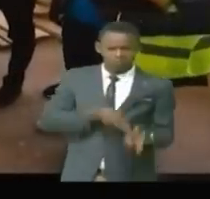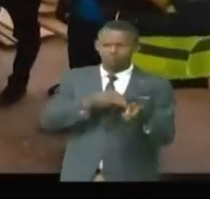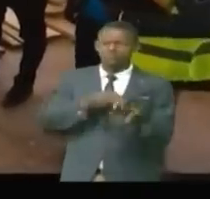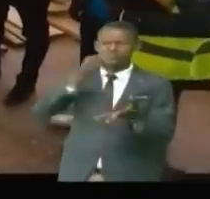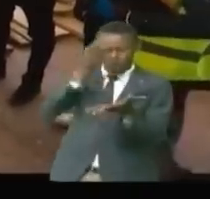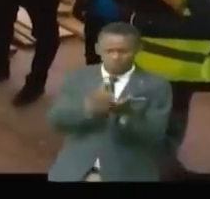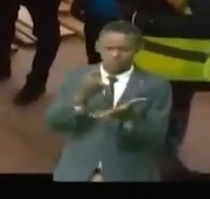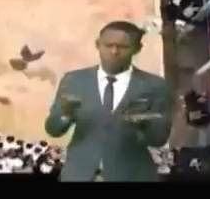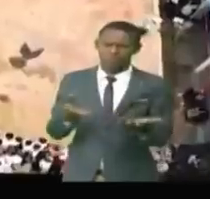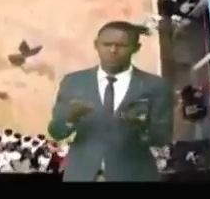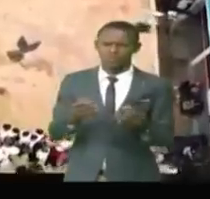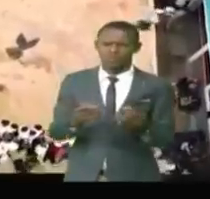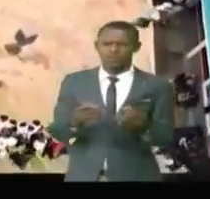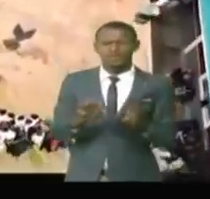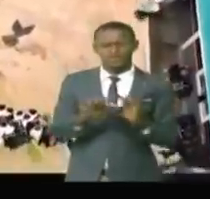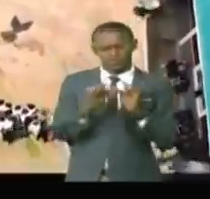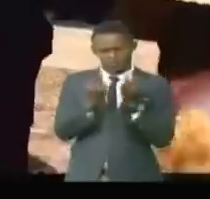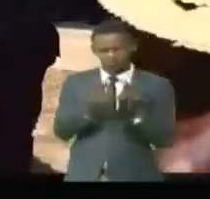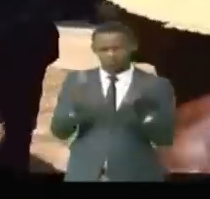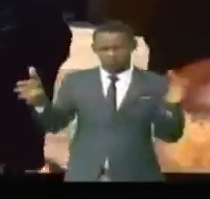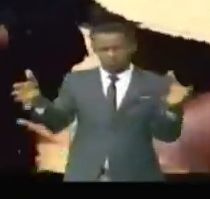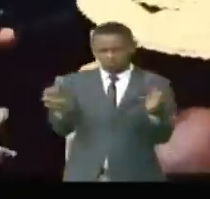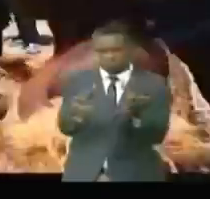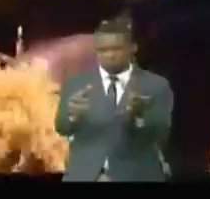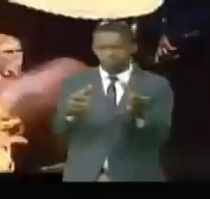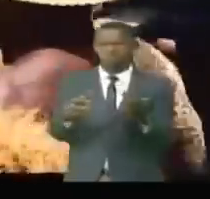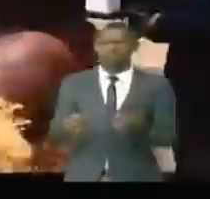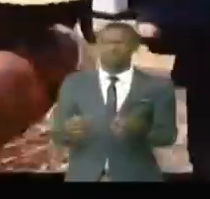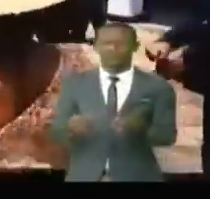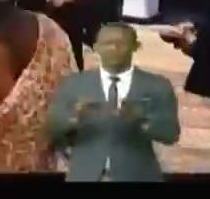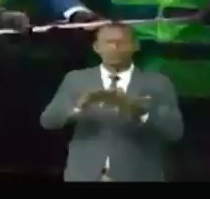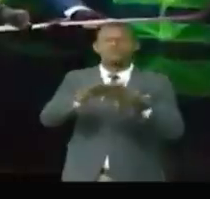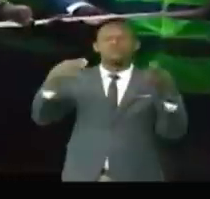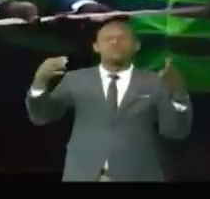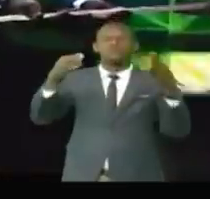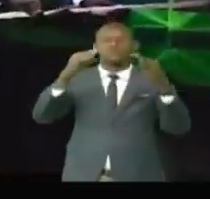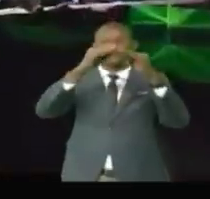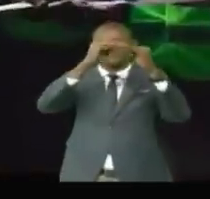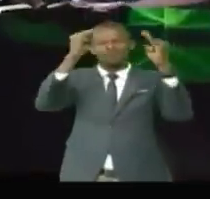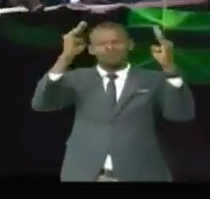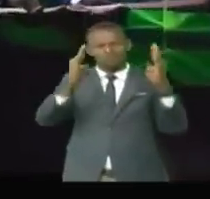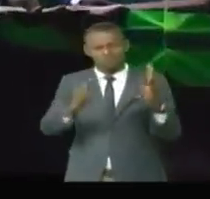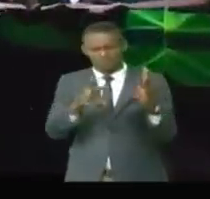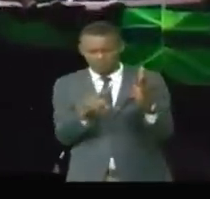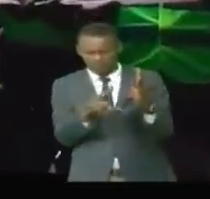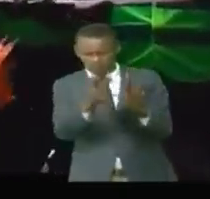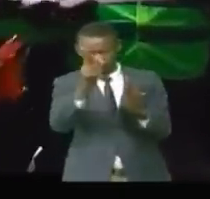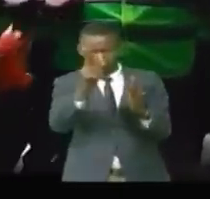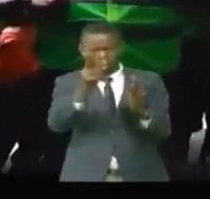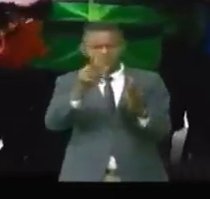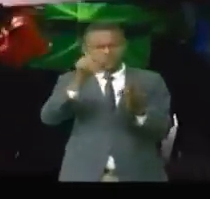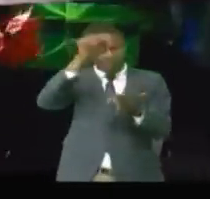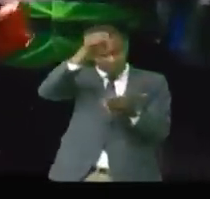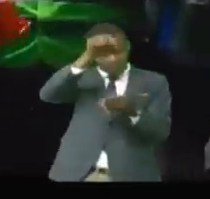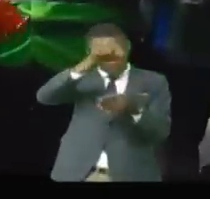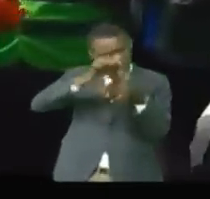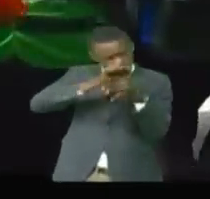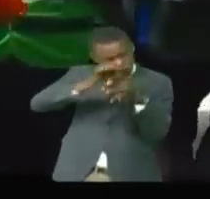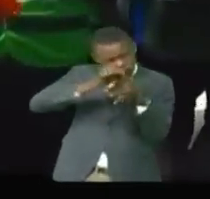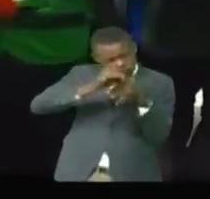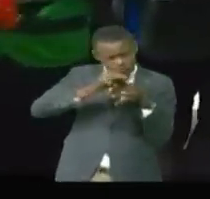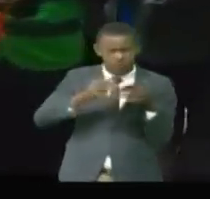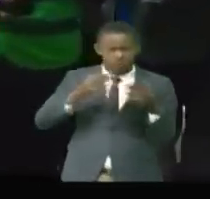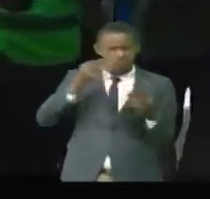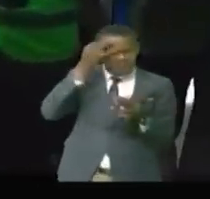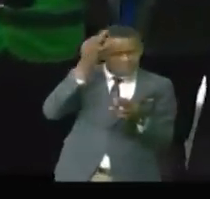Fonds de cohérence pour la stabilisation qu'il a été construit. La cérémonie inaugurale a eu lieu ce mardi 19 septembre, présidée par les délégués du